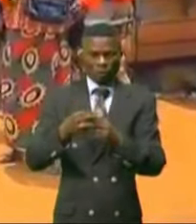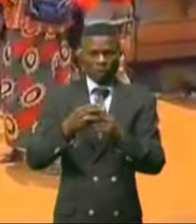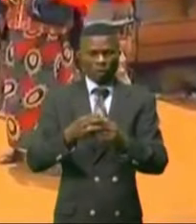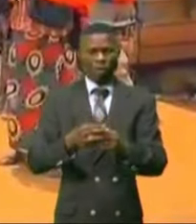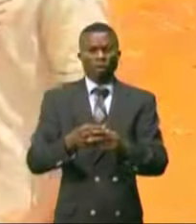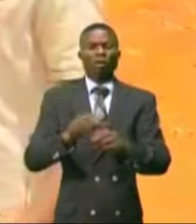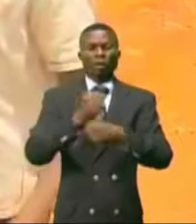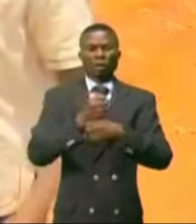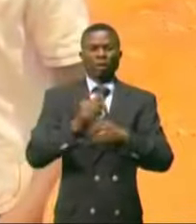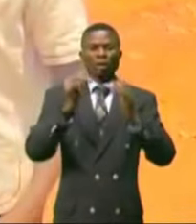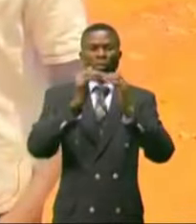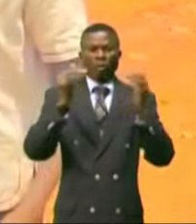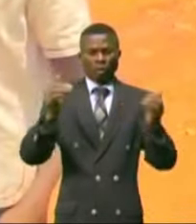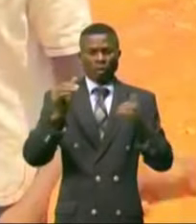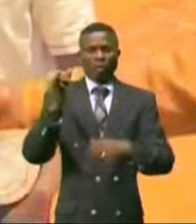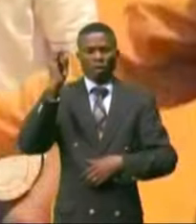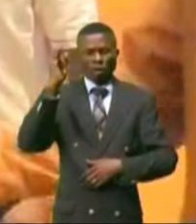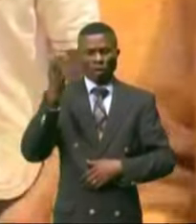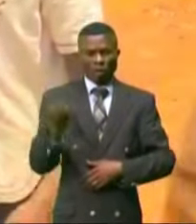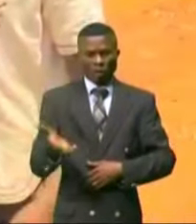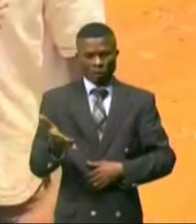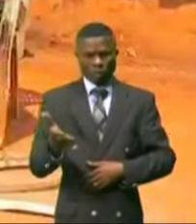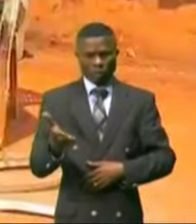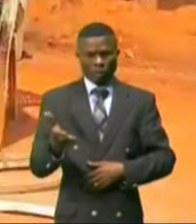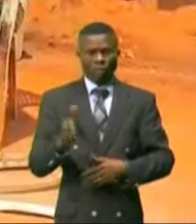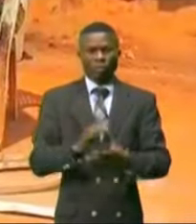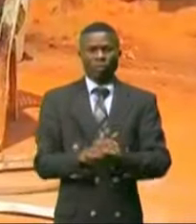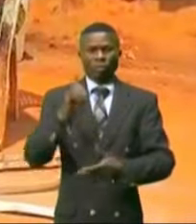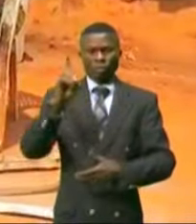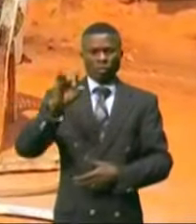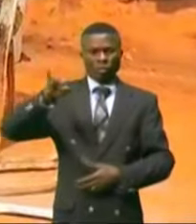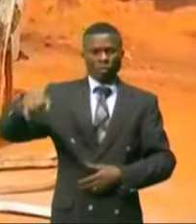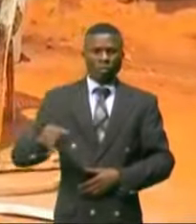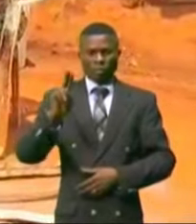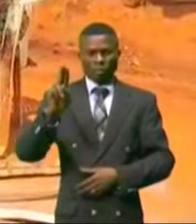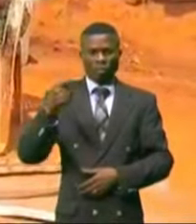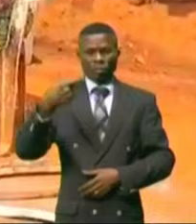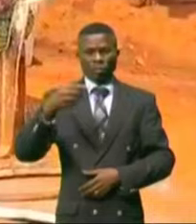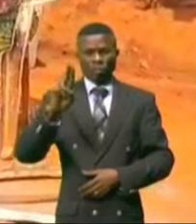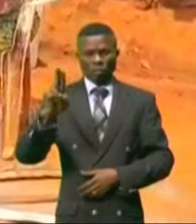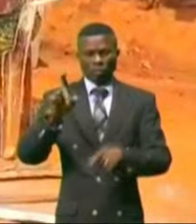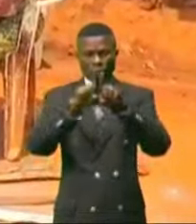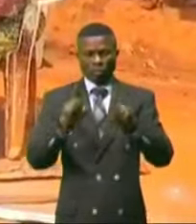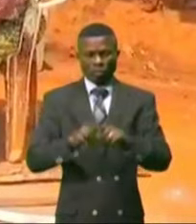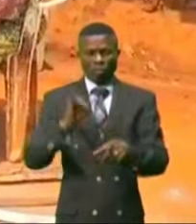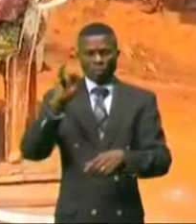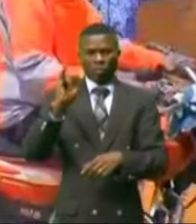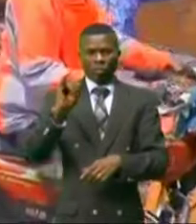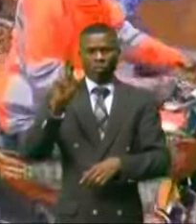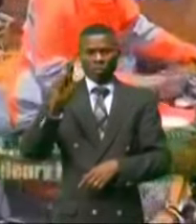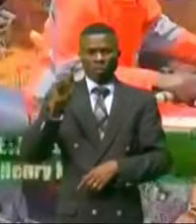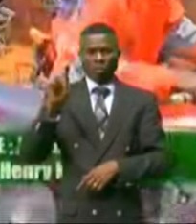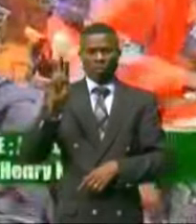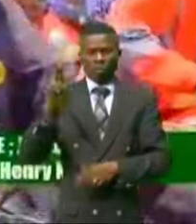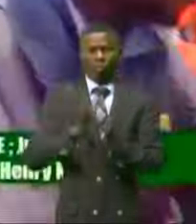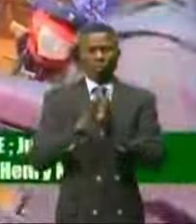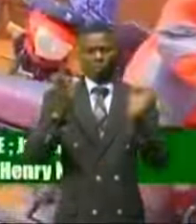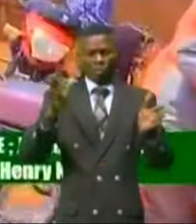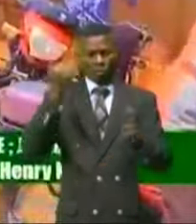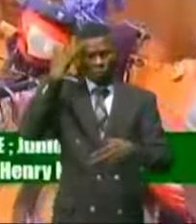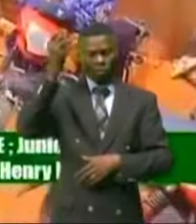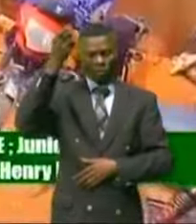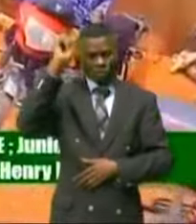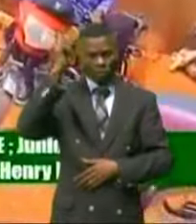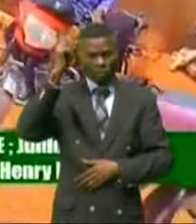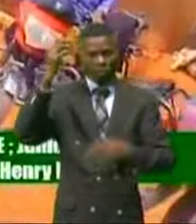et la restauration de l'autorité de l'État, à Djougou en particulier et à Ituri en général. Objectif